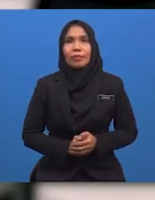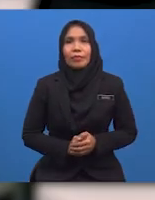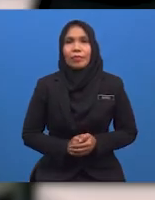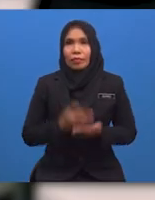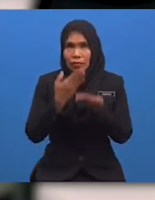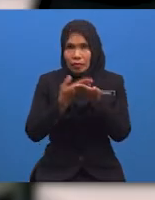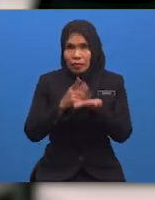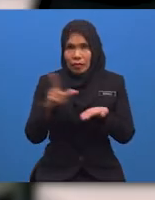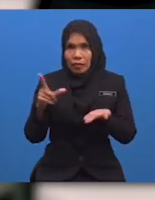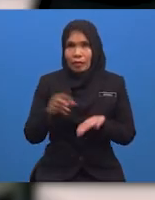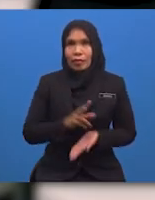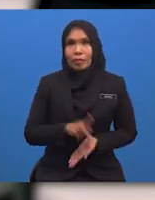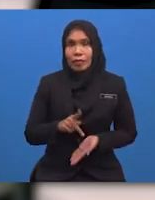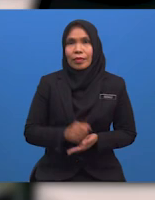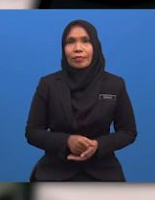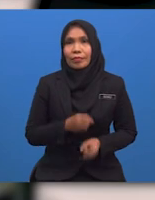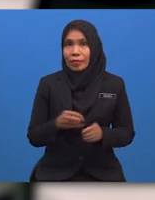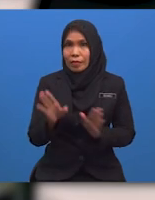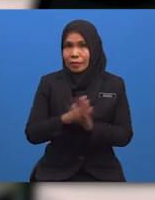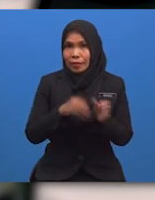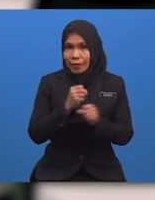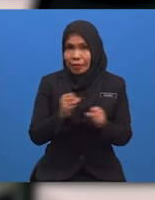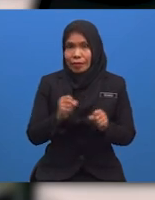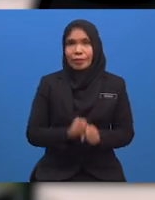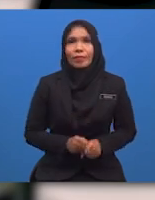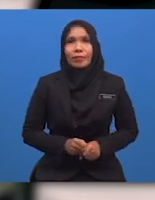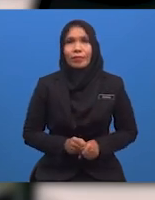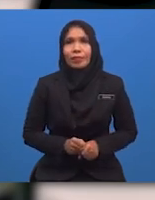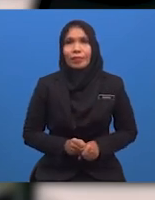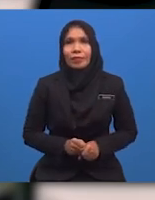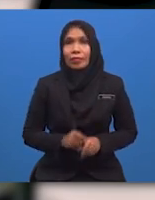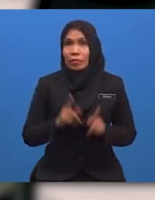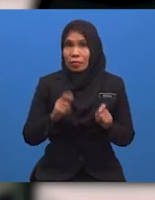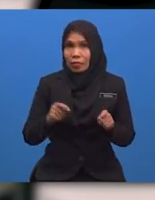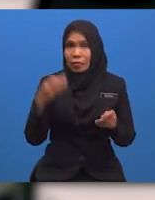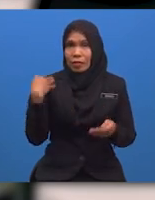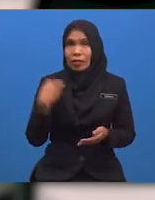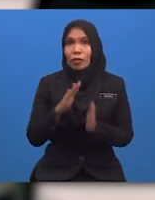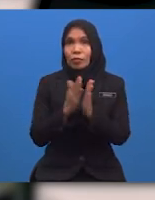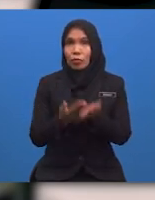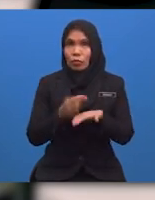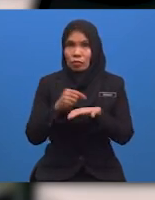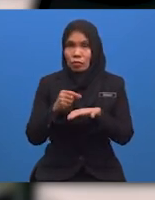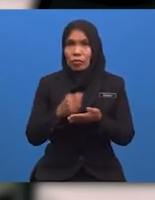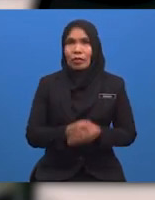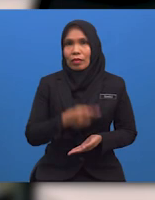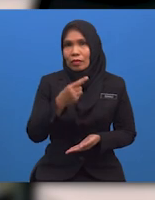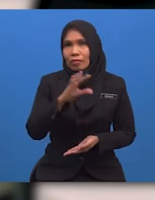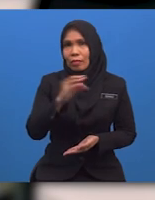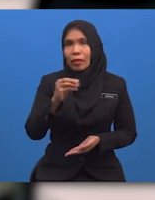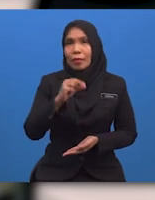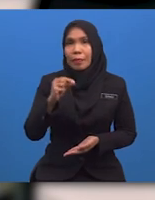Baiklah, pelajar-pelajar dah bersedia? Pastikan ada buku nota dan pen untuk buat